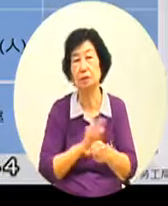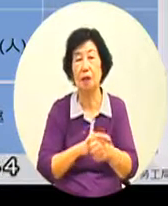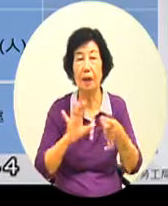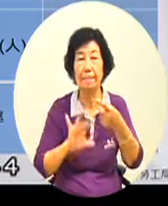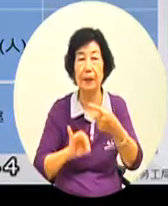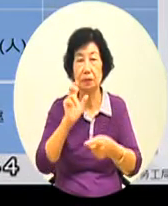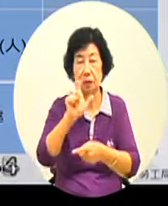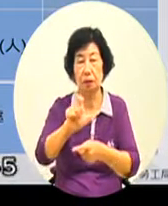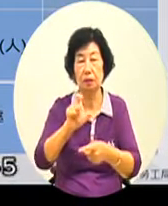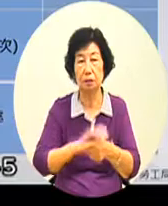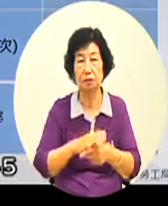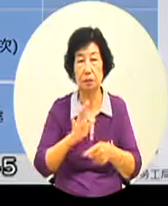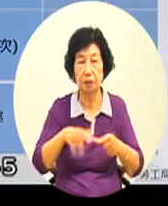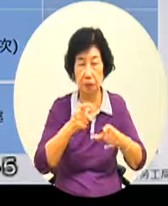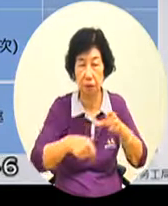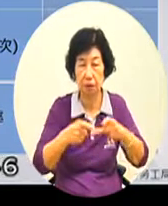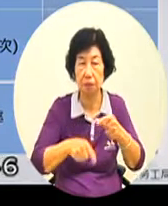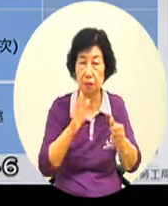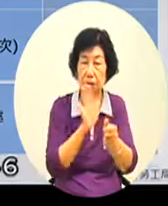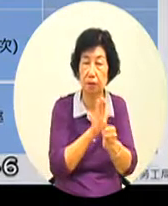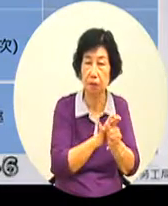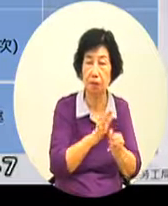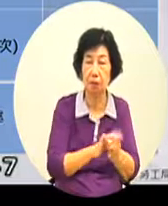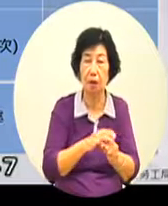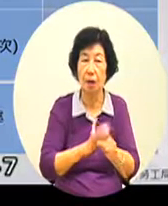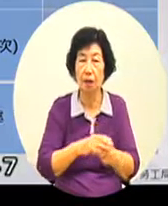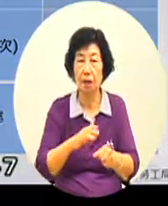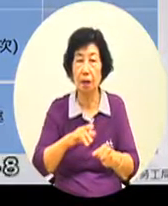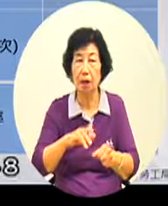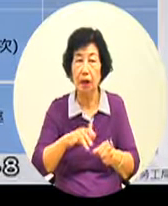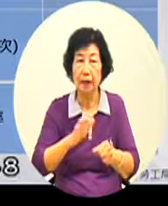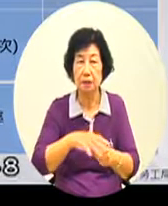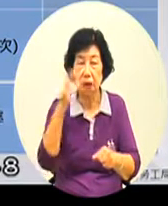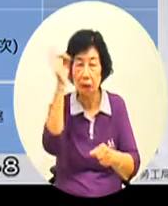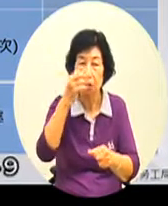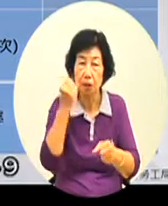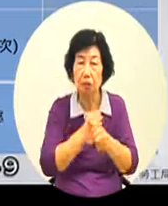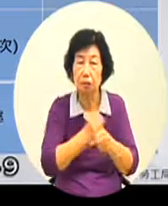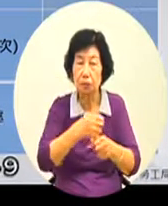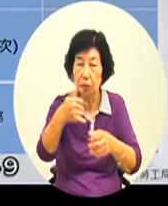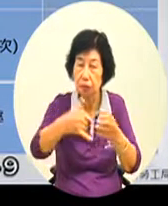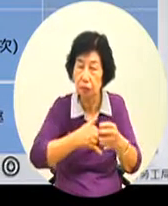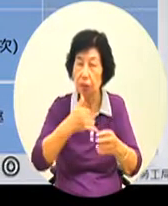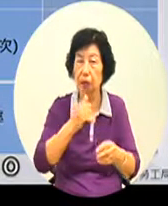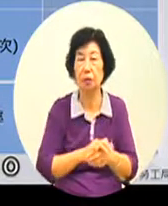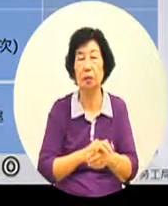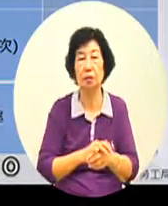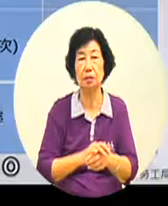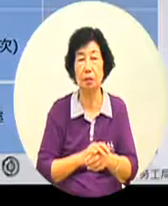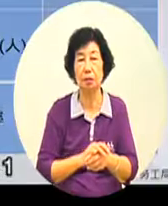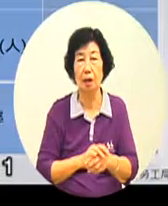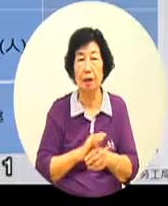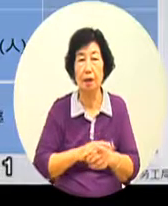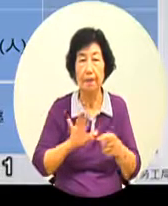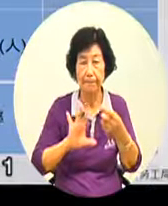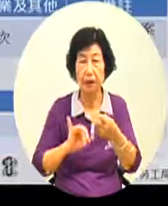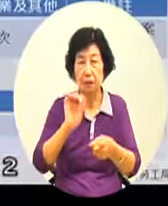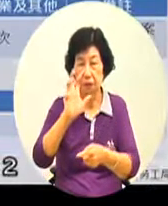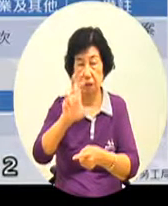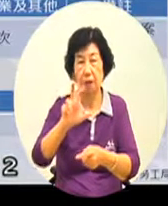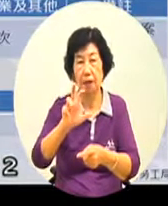在厂商的部分，我们协助厂商求才，雇用了77000人，求才的利用率将近有80%。